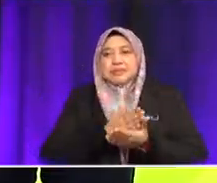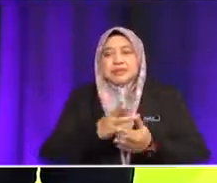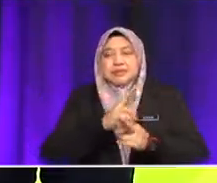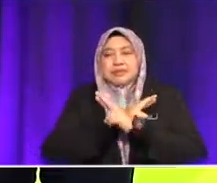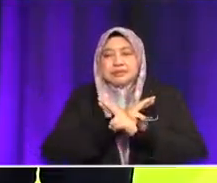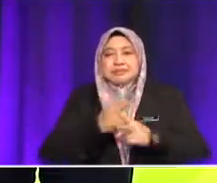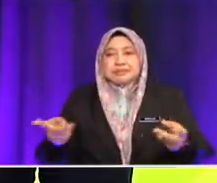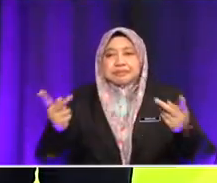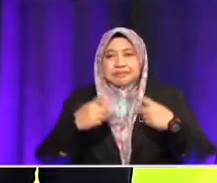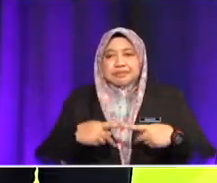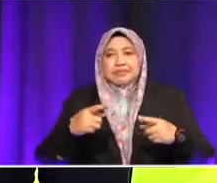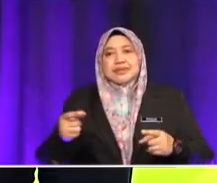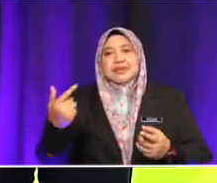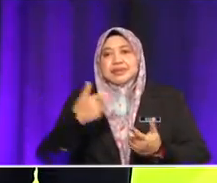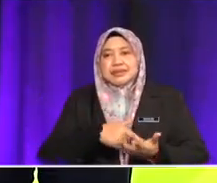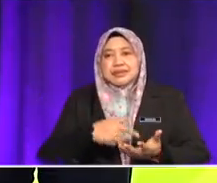seperti